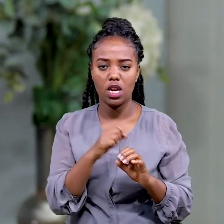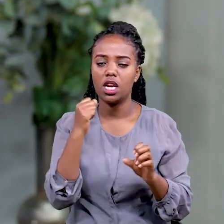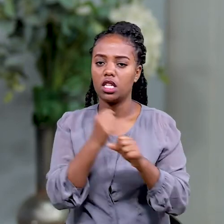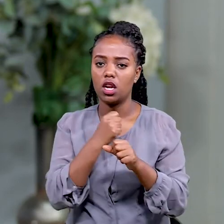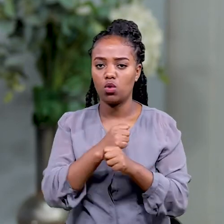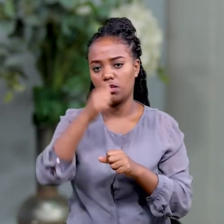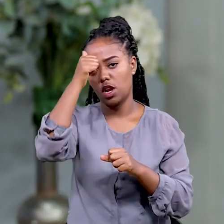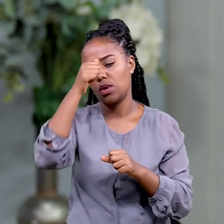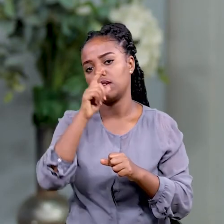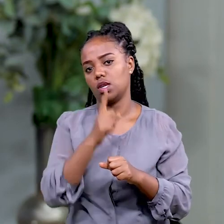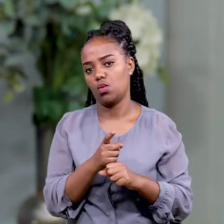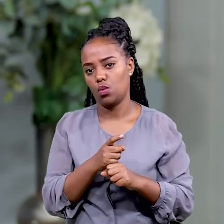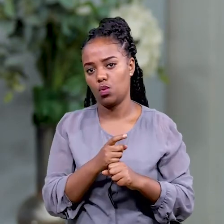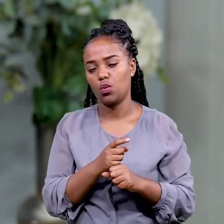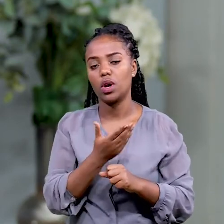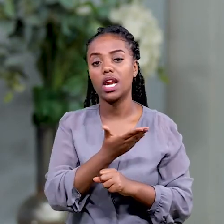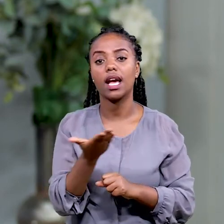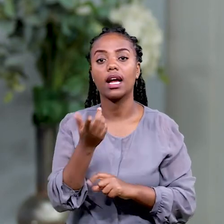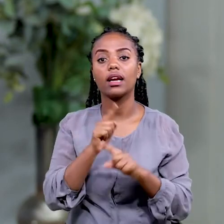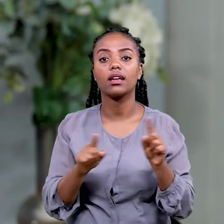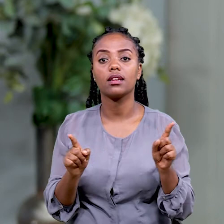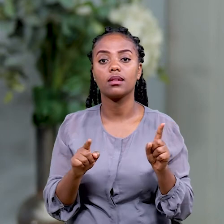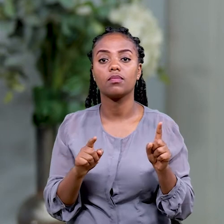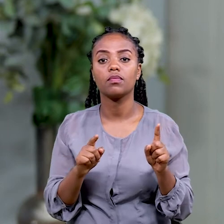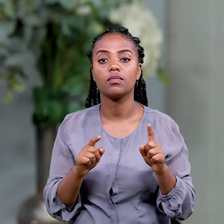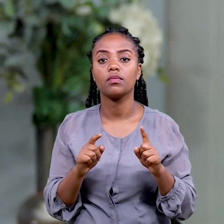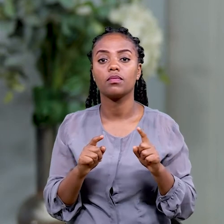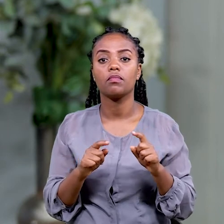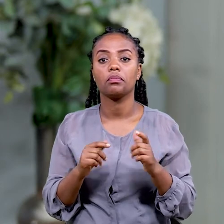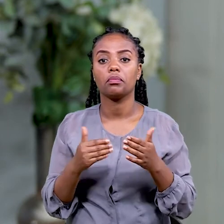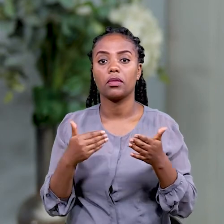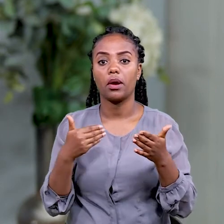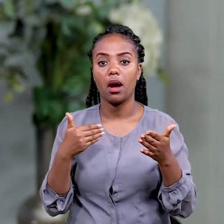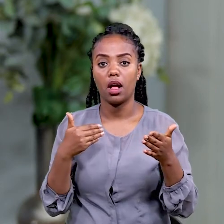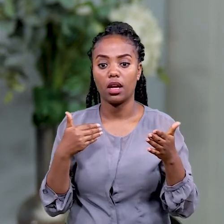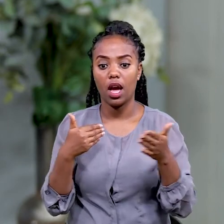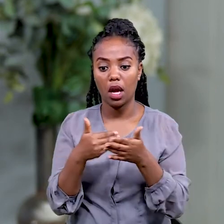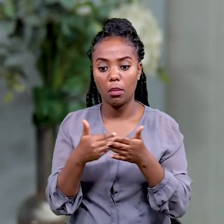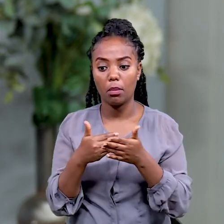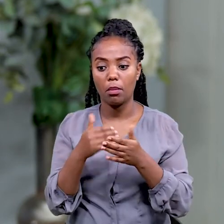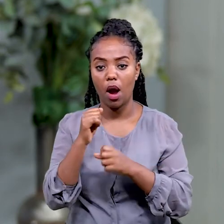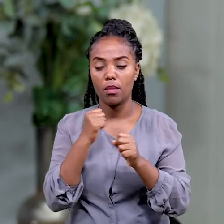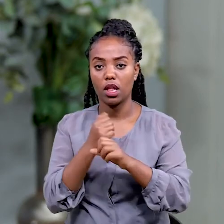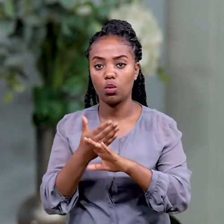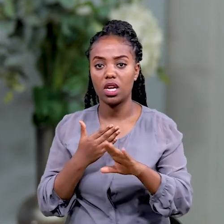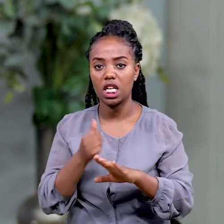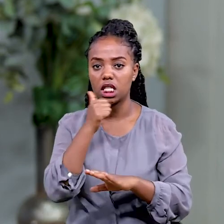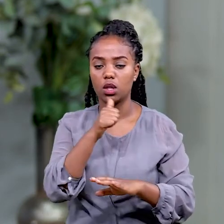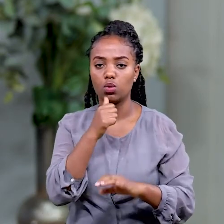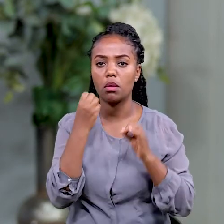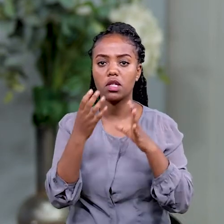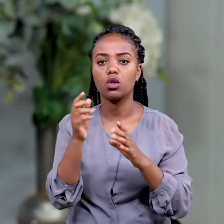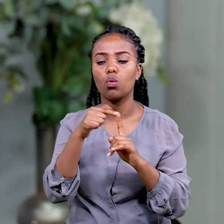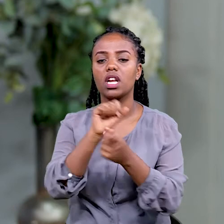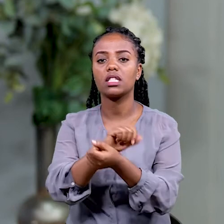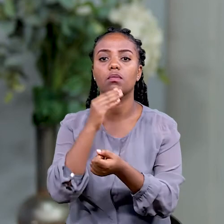የተሰሩትም ለወንዶች ነው። ነገር ግን ከቅርብ ከሆነ ዓመታት ወዲህ ሴቶች በብዛት ወደ